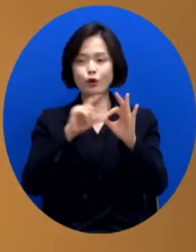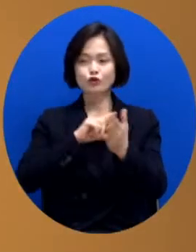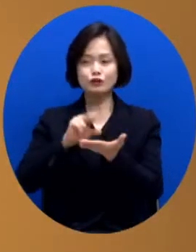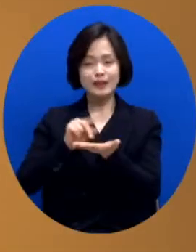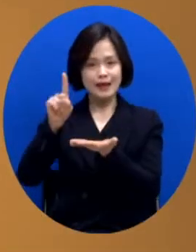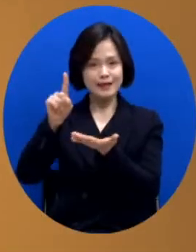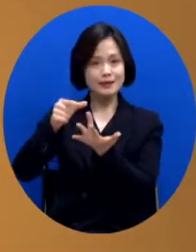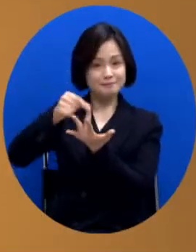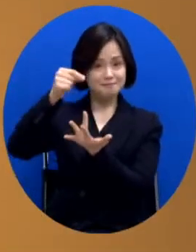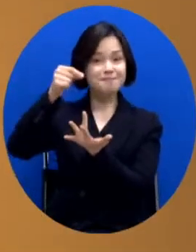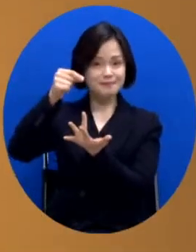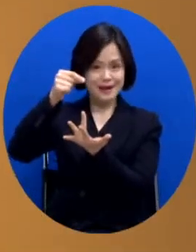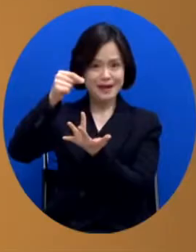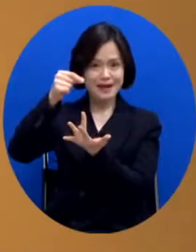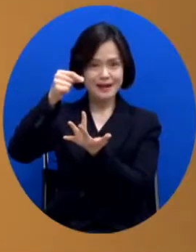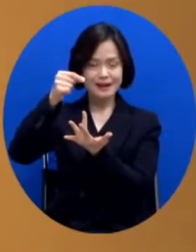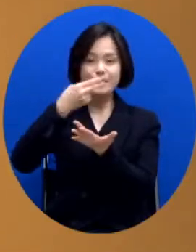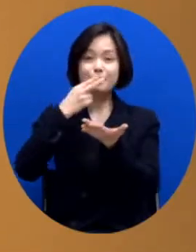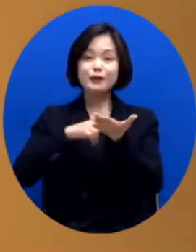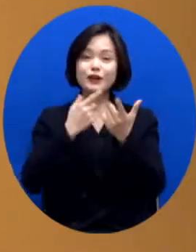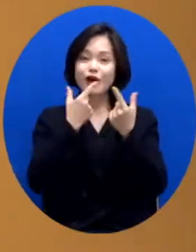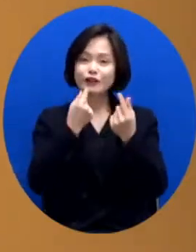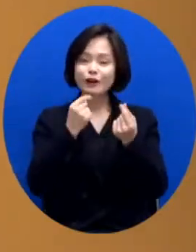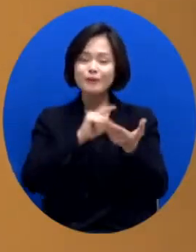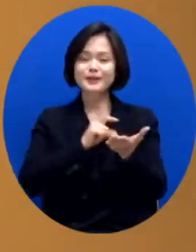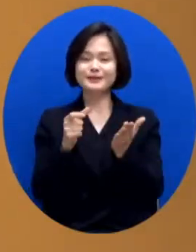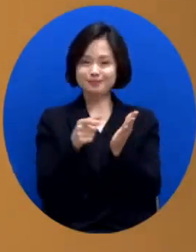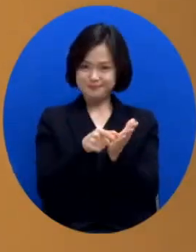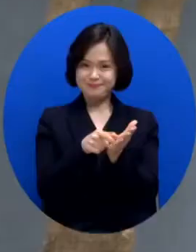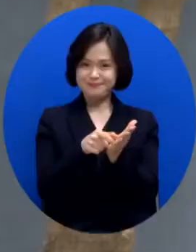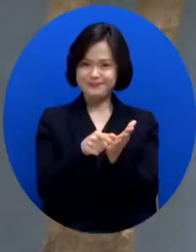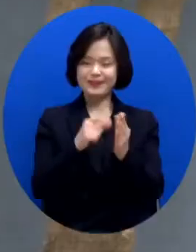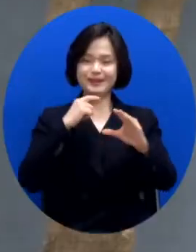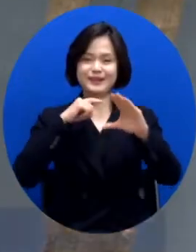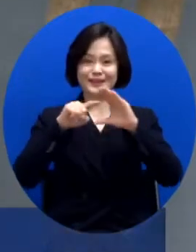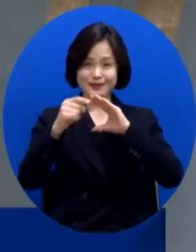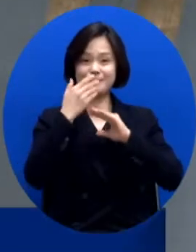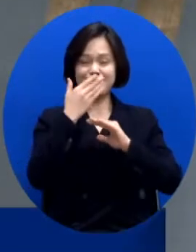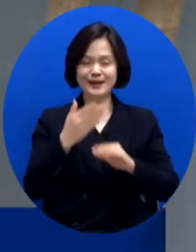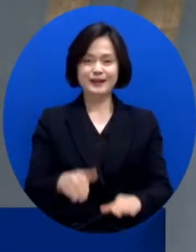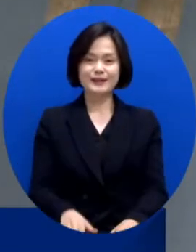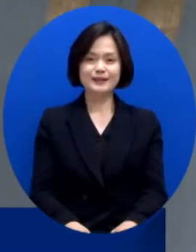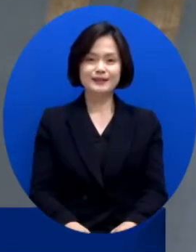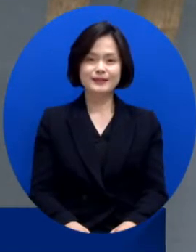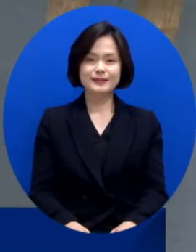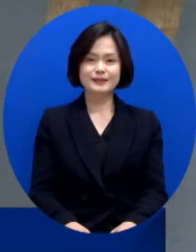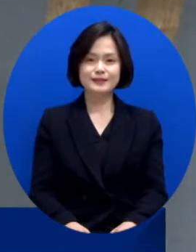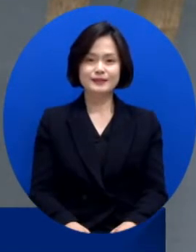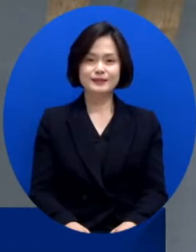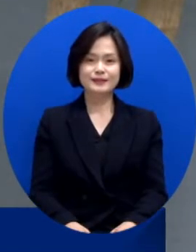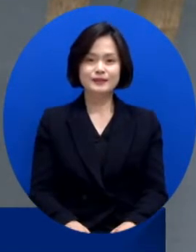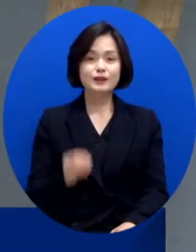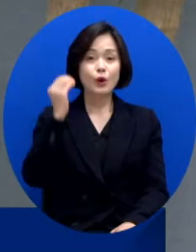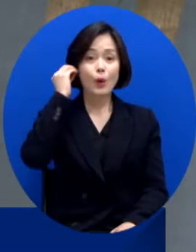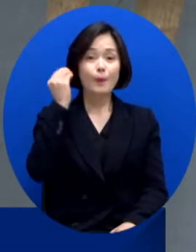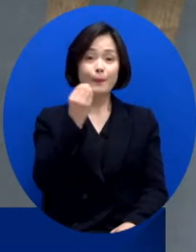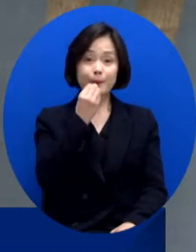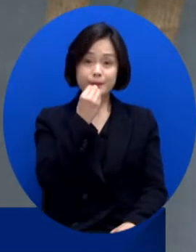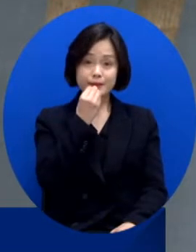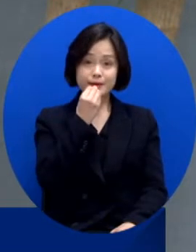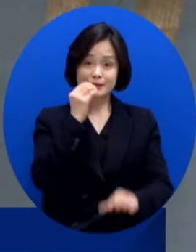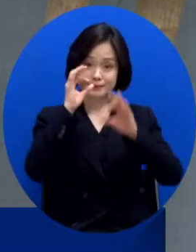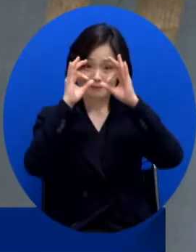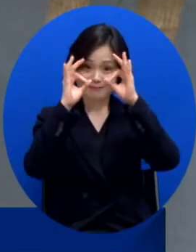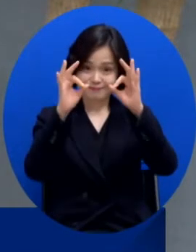글을 채워 편지 등 선물로 전해줄 수 있습니다. 우리 총회 홈페이지 국내 선교부 홈페이지에